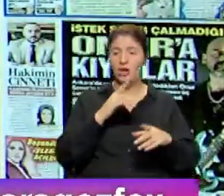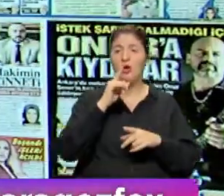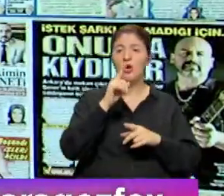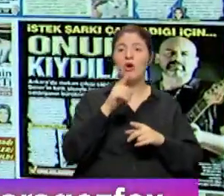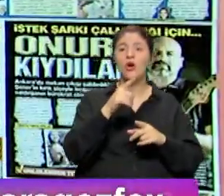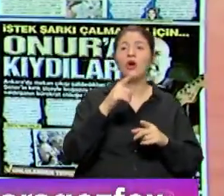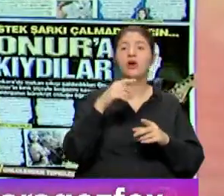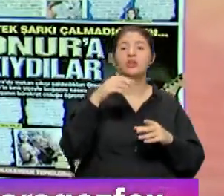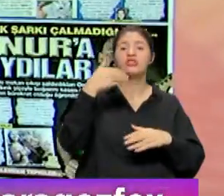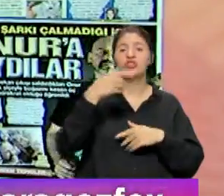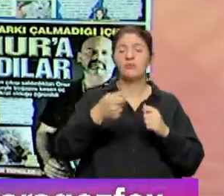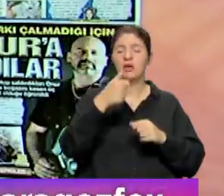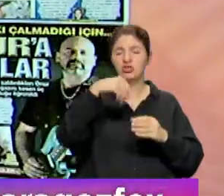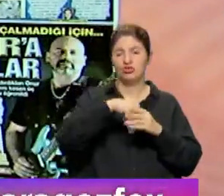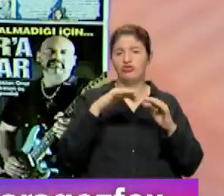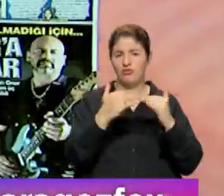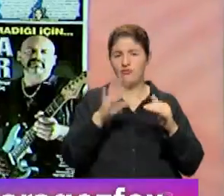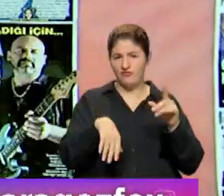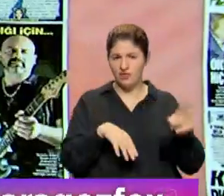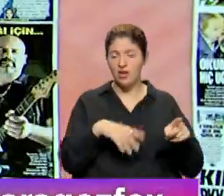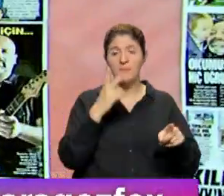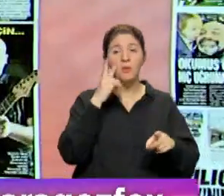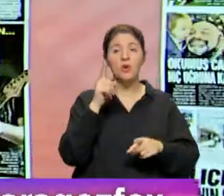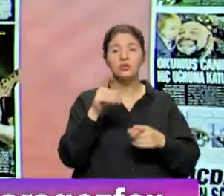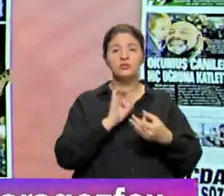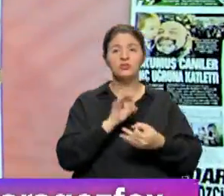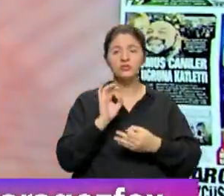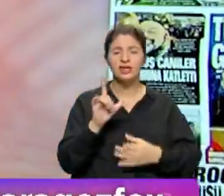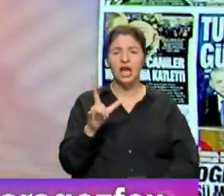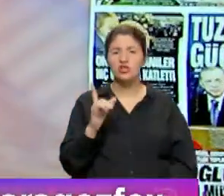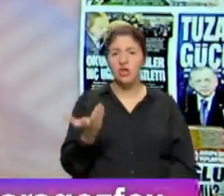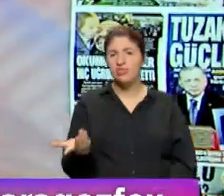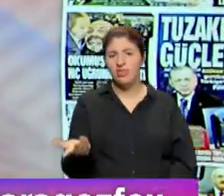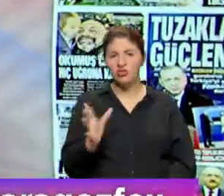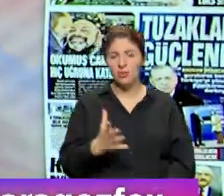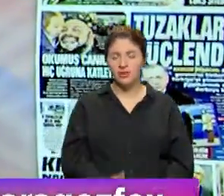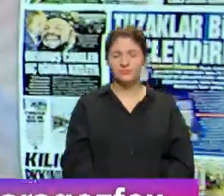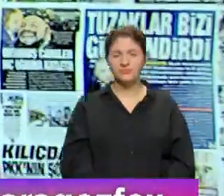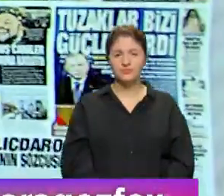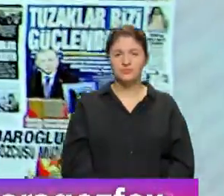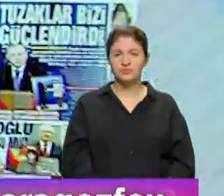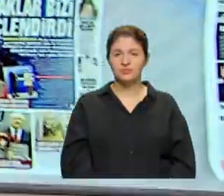heyetin içinde olan bakanlardan birisiydi Bir bakalım buradaki temasların gerekçesi neydi